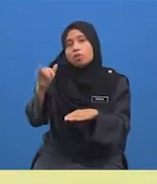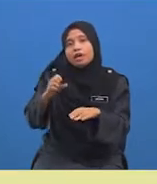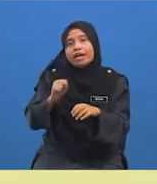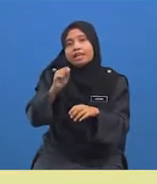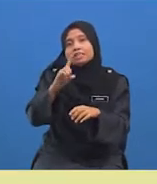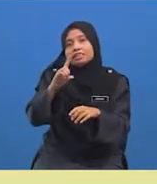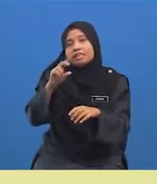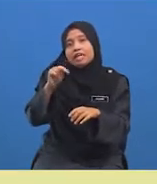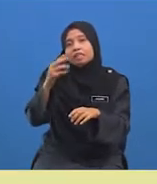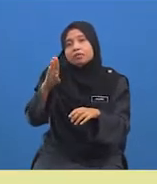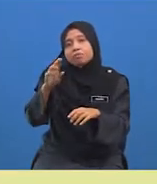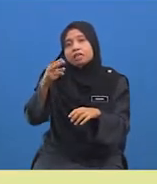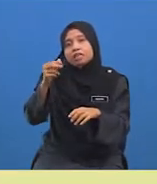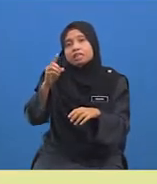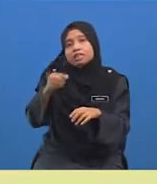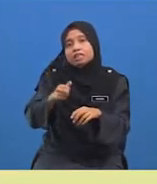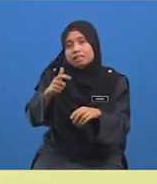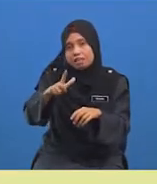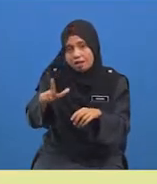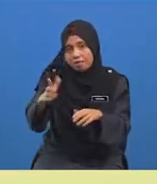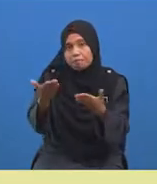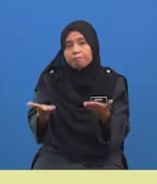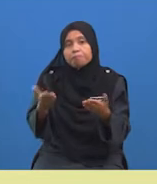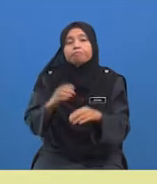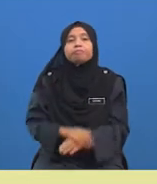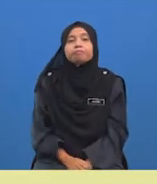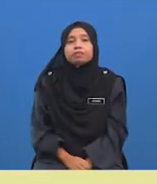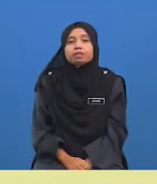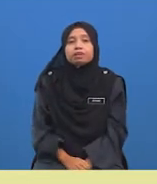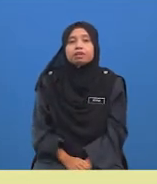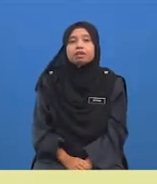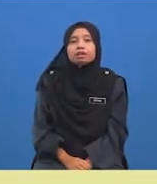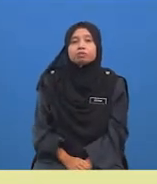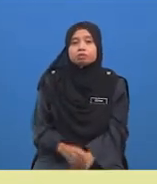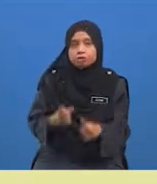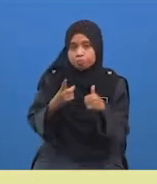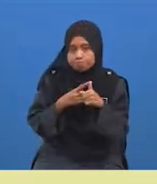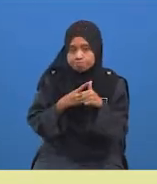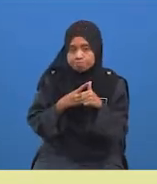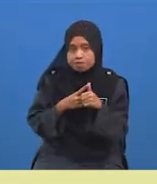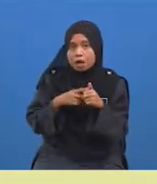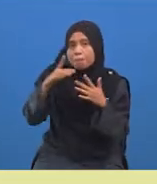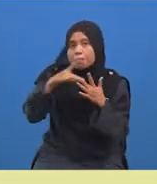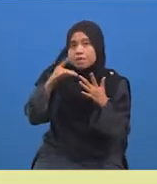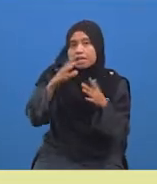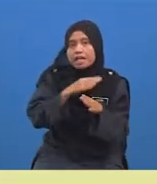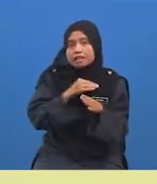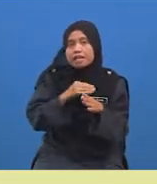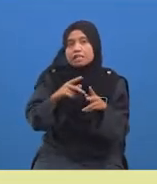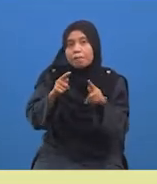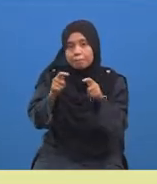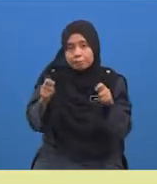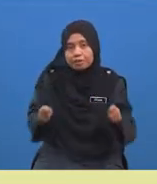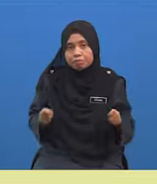Sendirian Berhad terhadap pekerjanya ialah fakta yang pertama, pemilihan dan